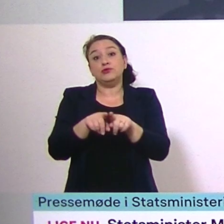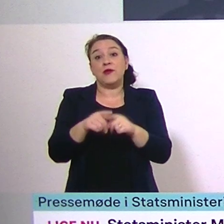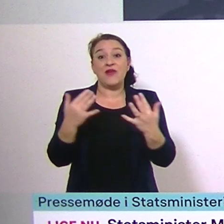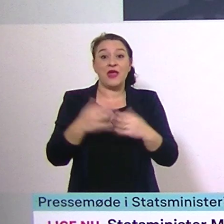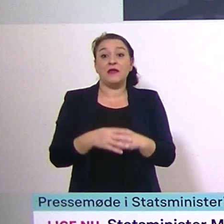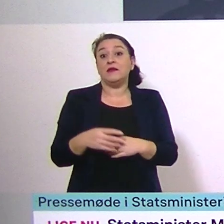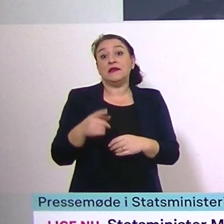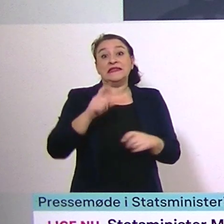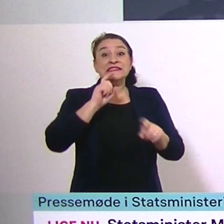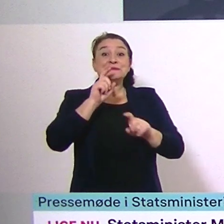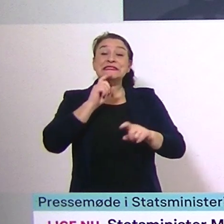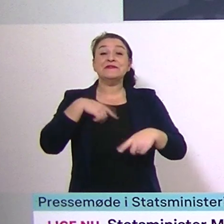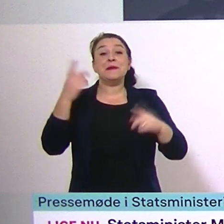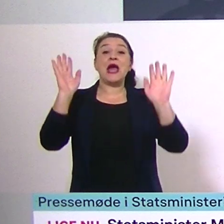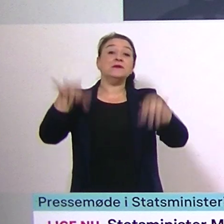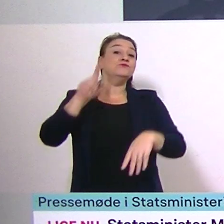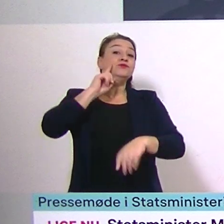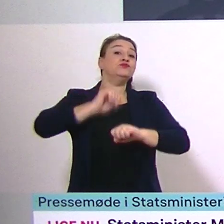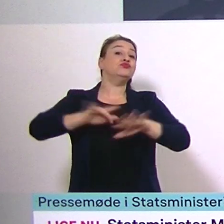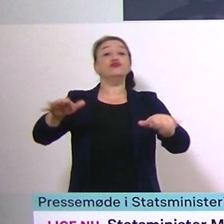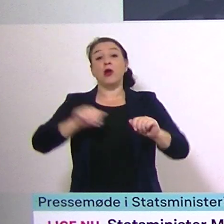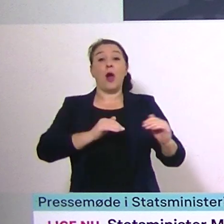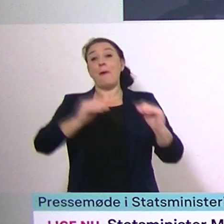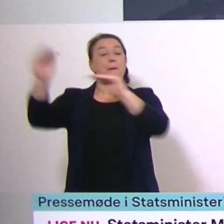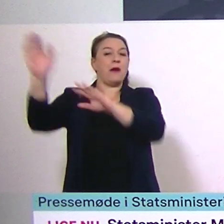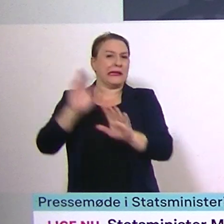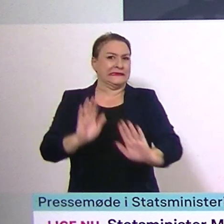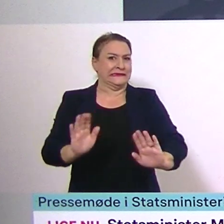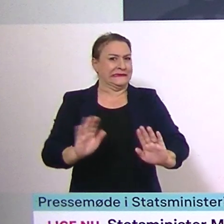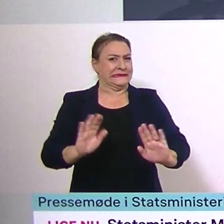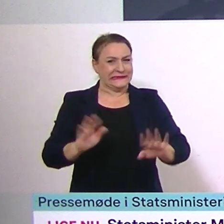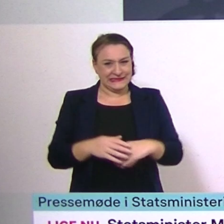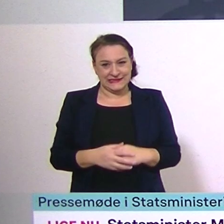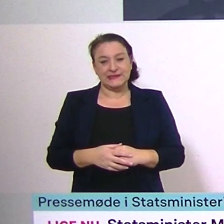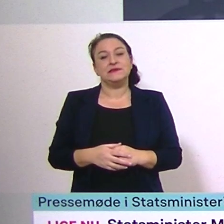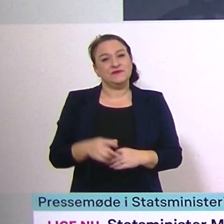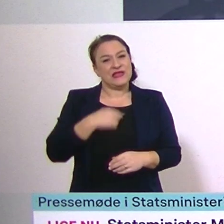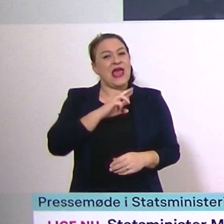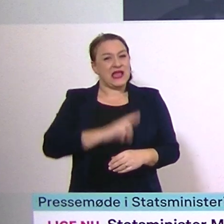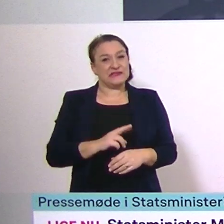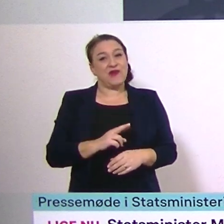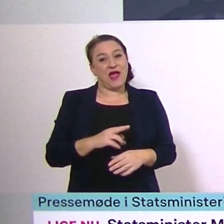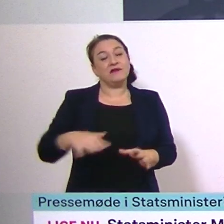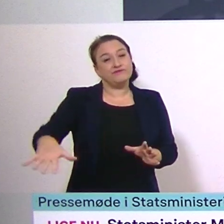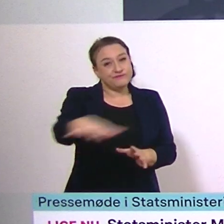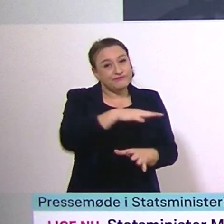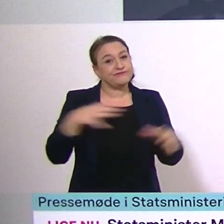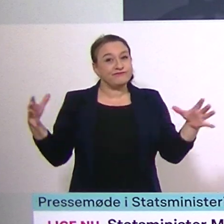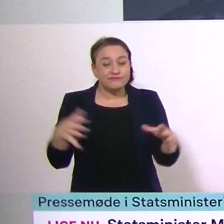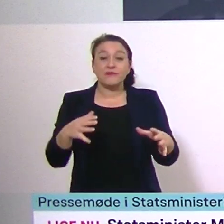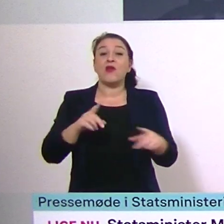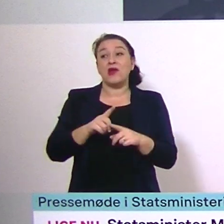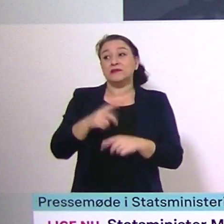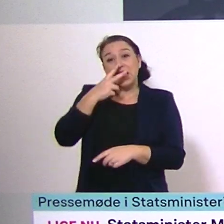Danmark. Det ansvar vi har over for hinanden og for samfundet som helhed, for at vores sundhedsvæsen ikke